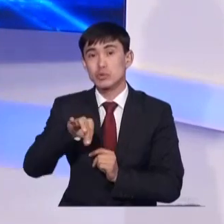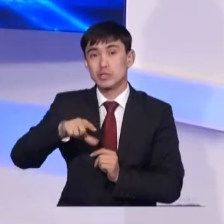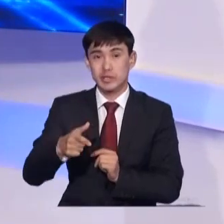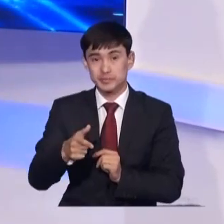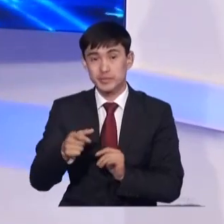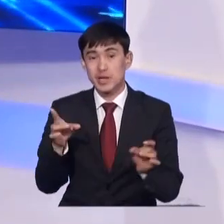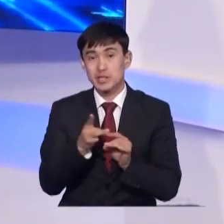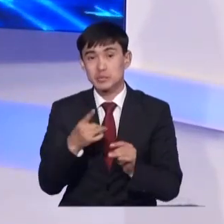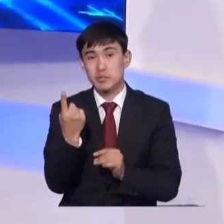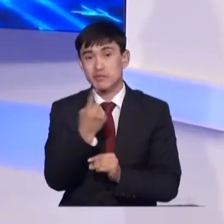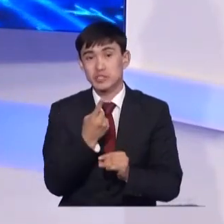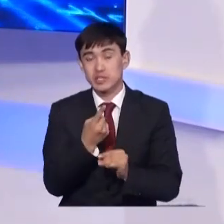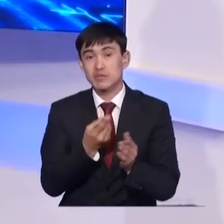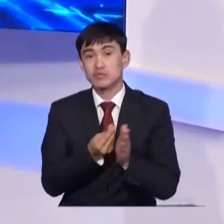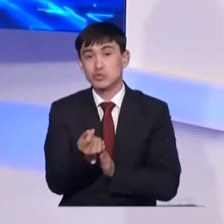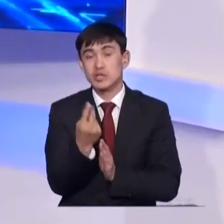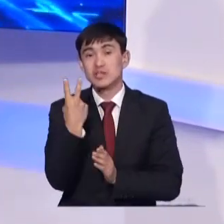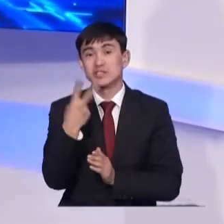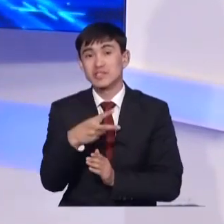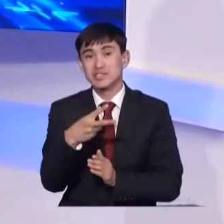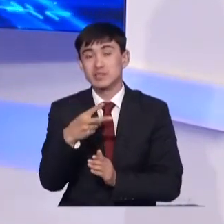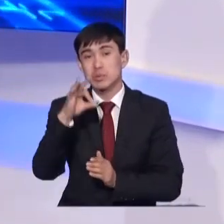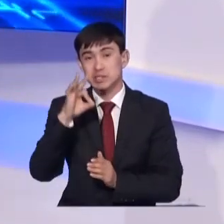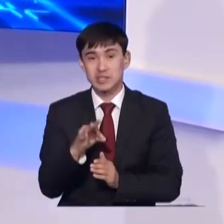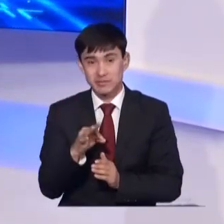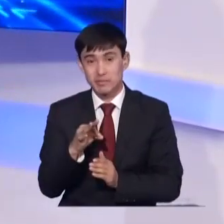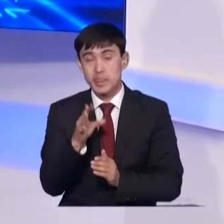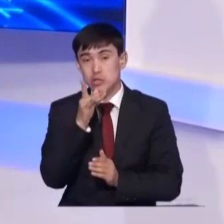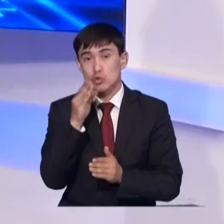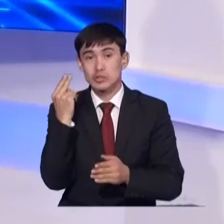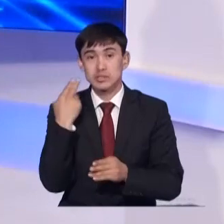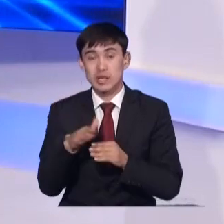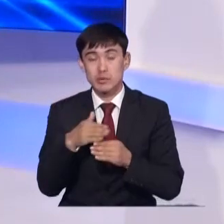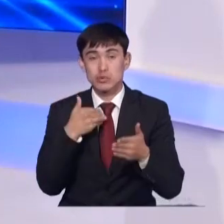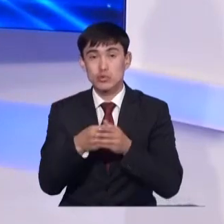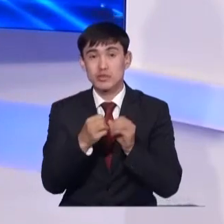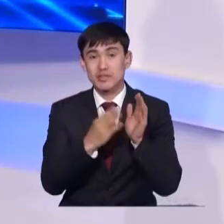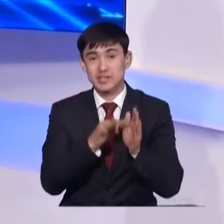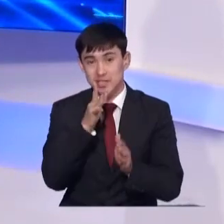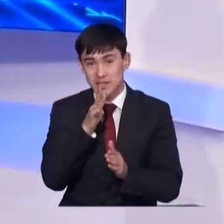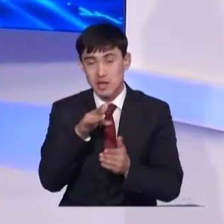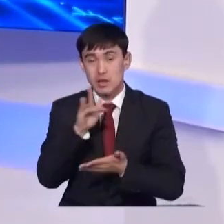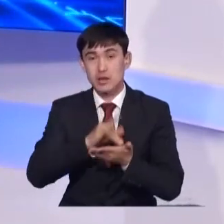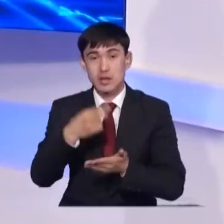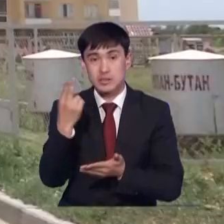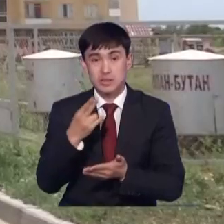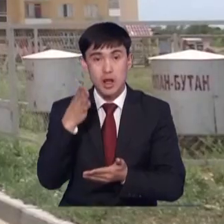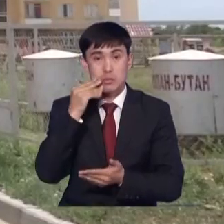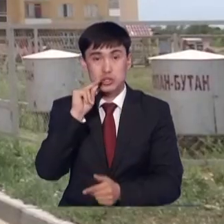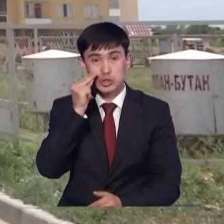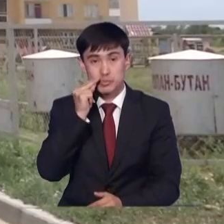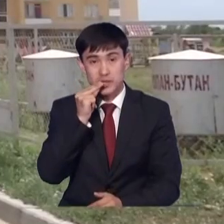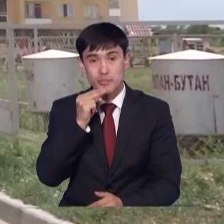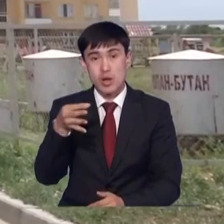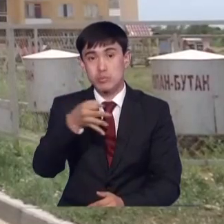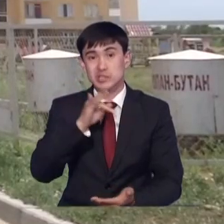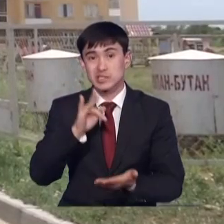тенге размер первоначального взноса от 20% срок займа до 19 лет в городах Астана Алмааты Шимкент